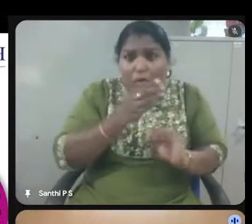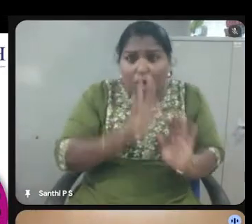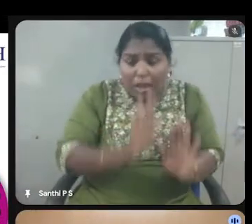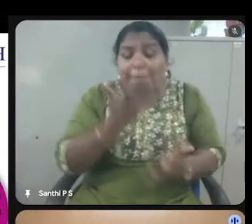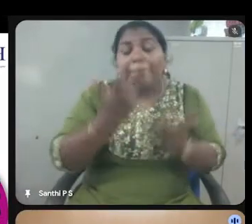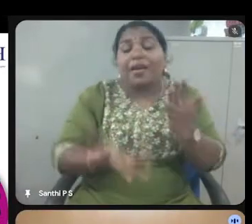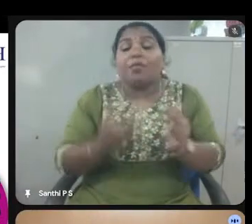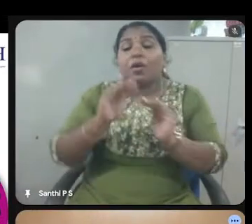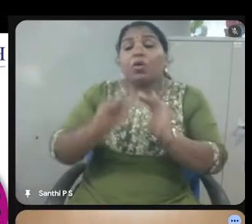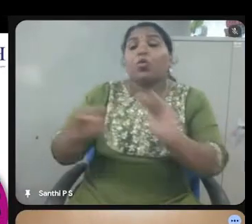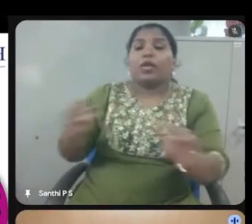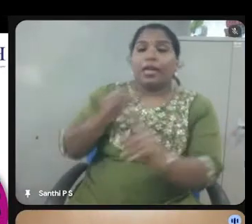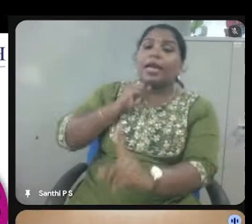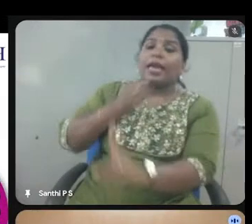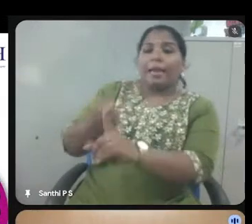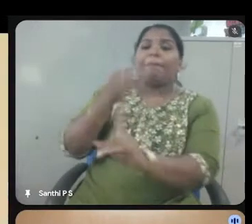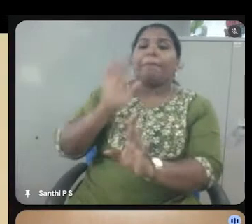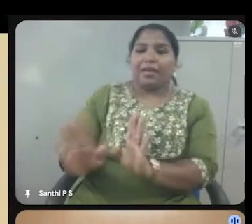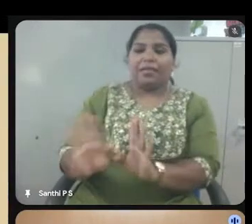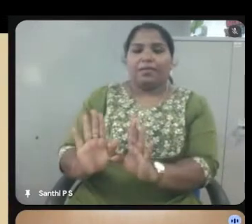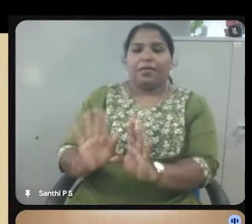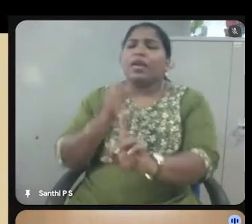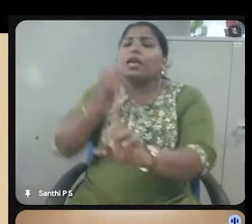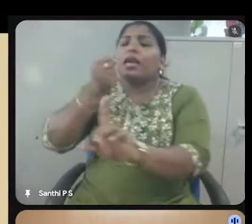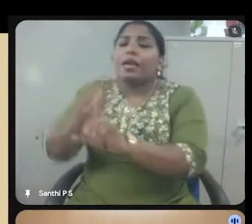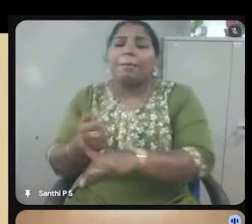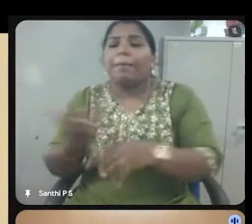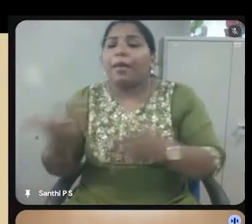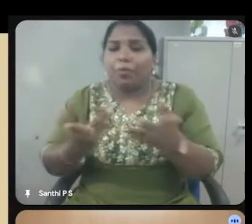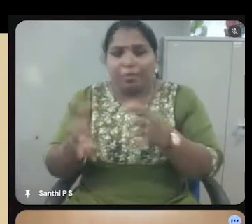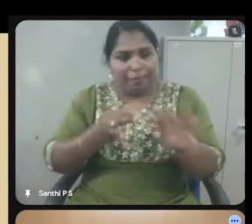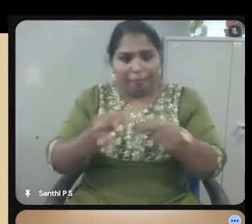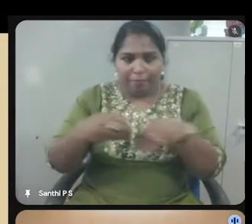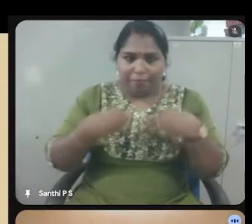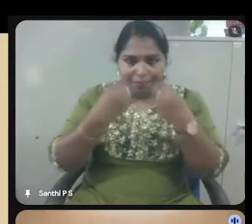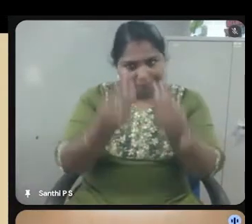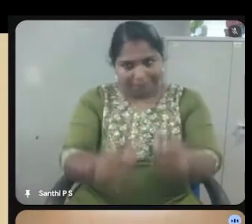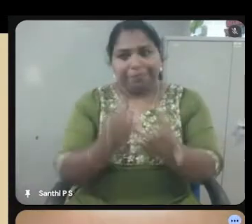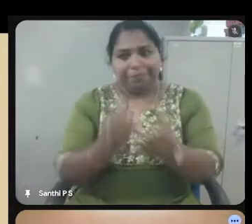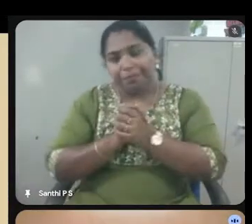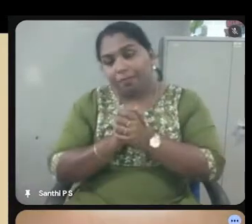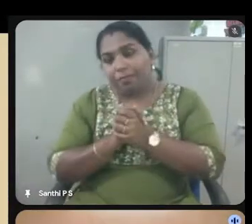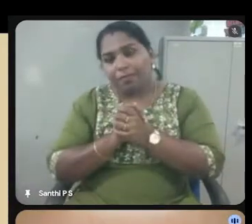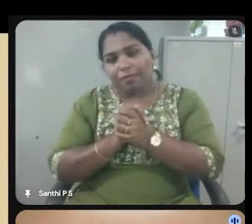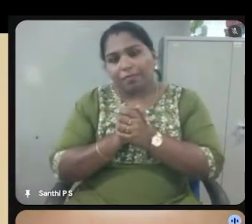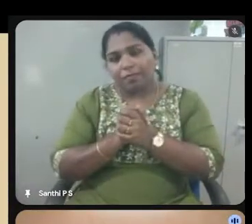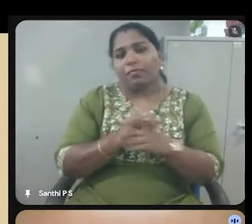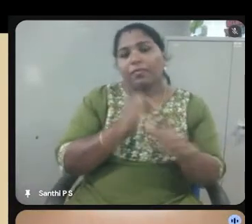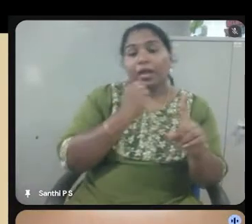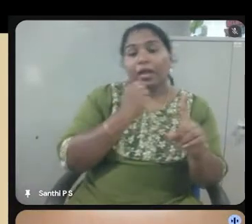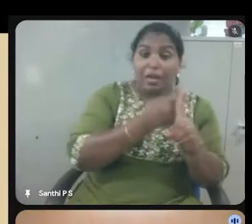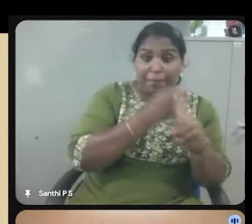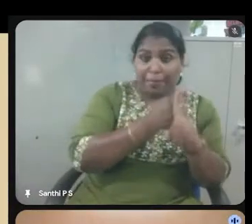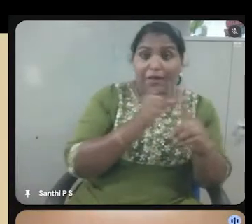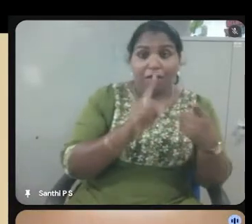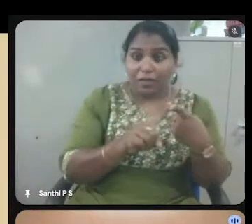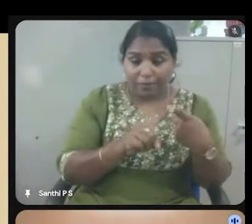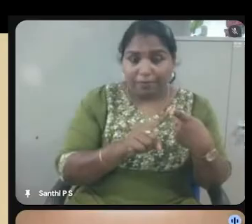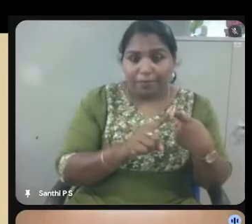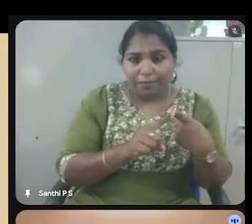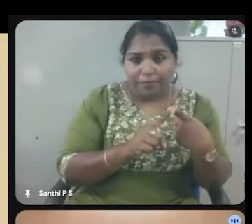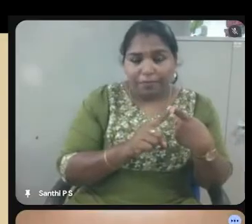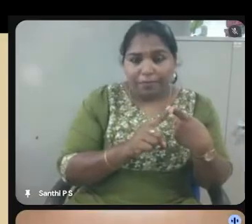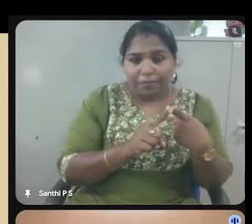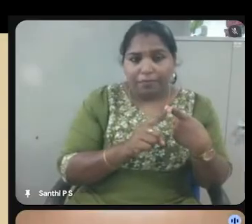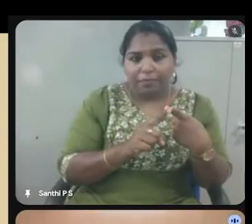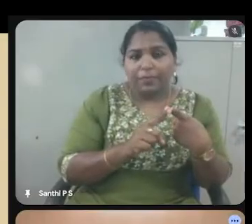അഫക്റ്റ് ചെയ്യാന്നുള്ളതാണ്. അപ്പം മെയിനായിട്ട് നമ്മൾ പറയുകയാണെന്നുണ്ടെങ്കിൽ ഈ സ്ക്രീൻ കൂടിയാൽ വരുന്ന ദോഷഫലം കുട്ടികളിൽ എന്ന്